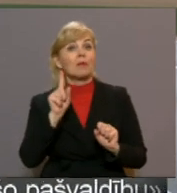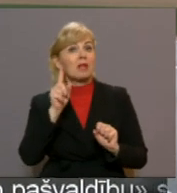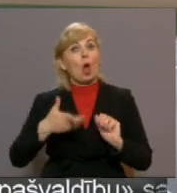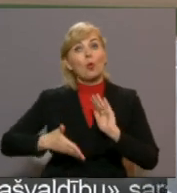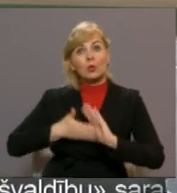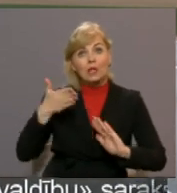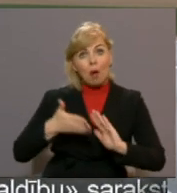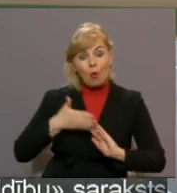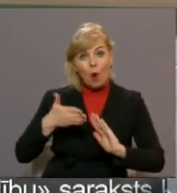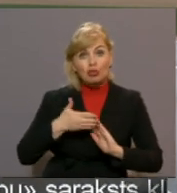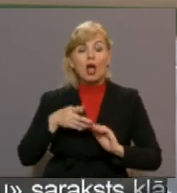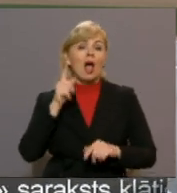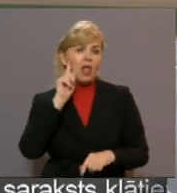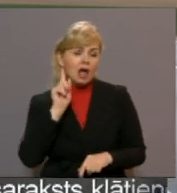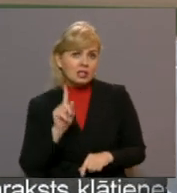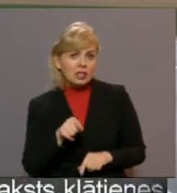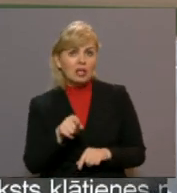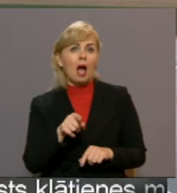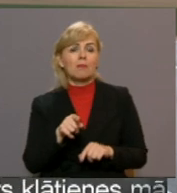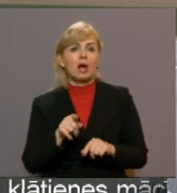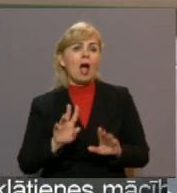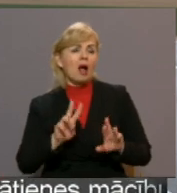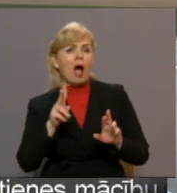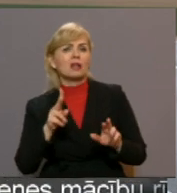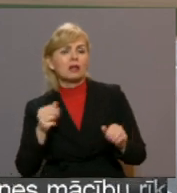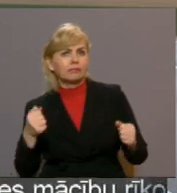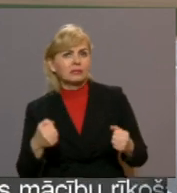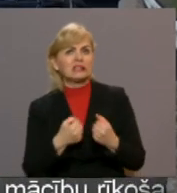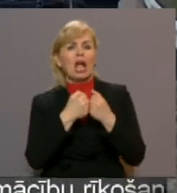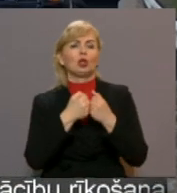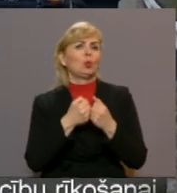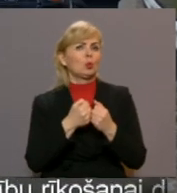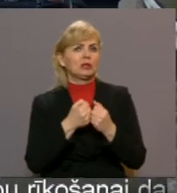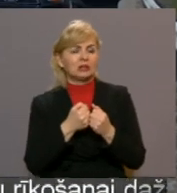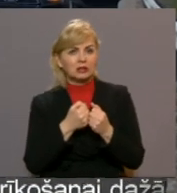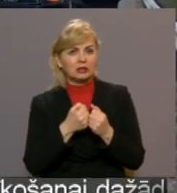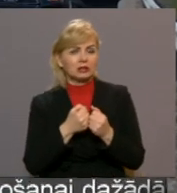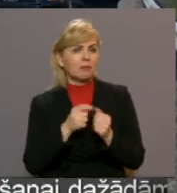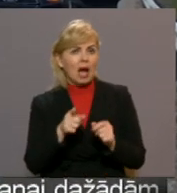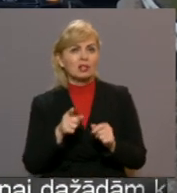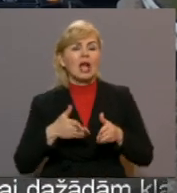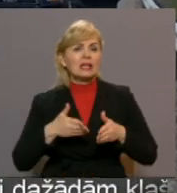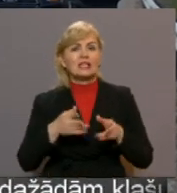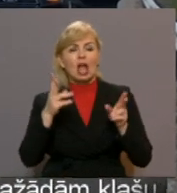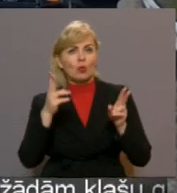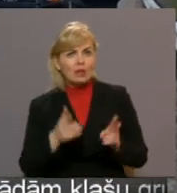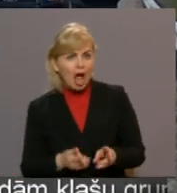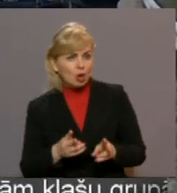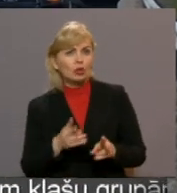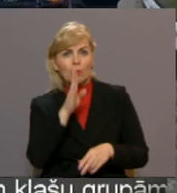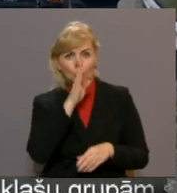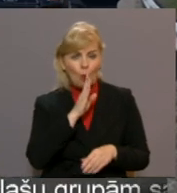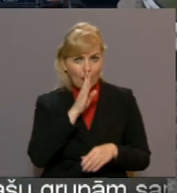Jā? Tātad, kā zinām, tad frontālās sadursmes ir ceļa negadījumos ar